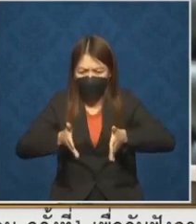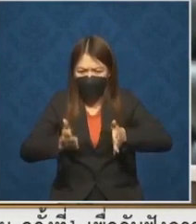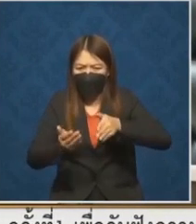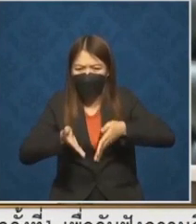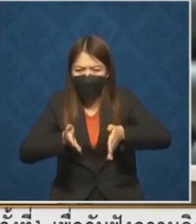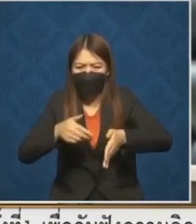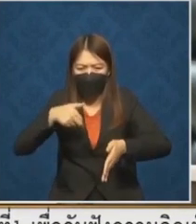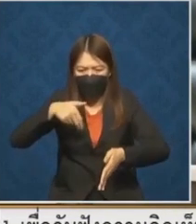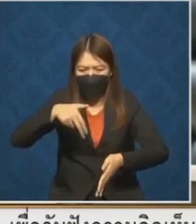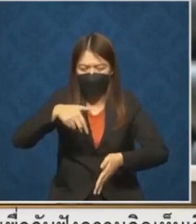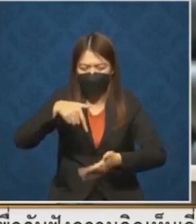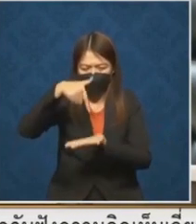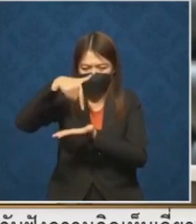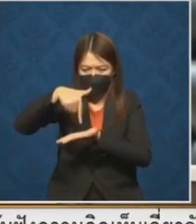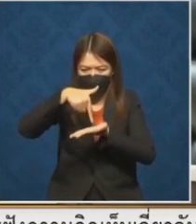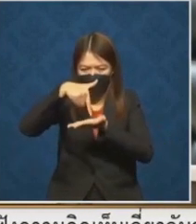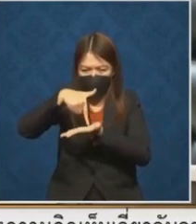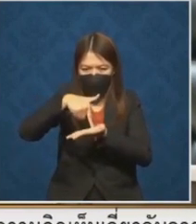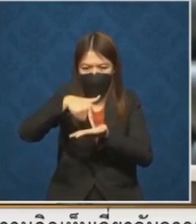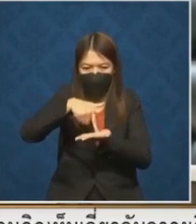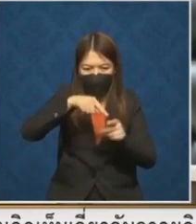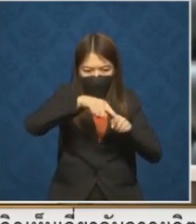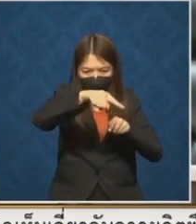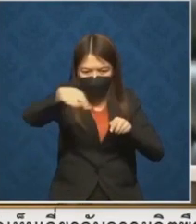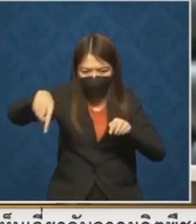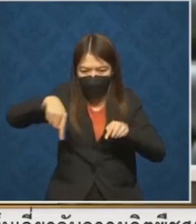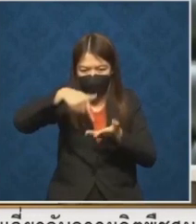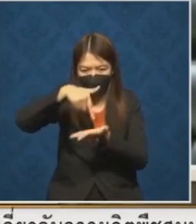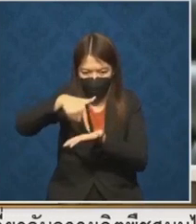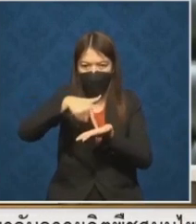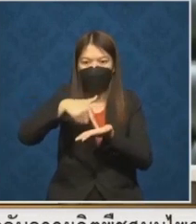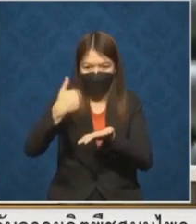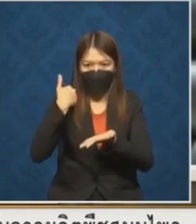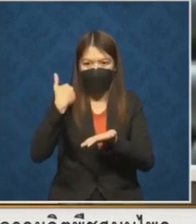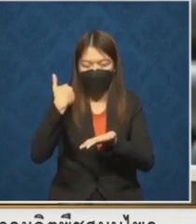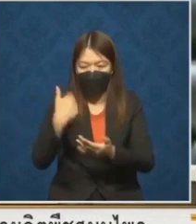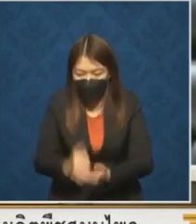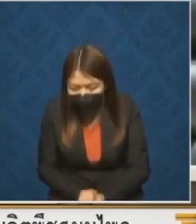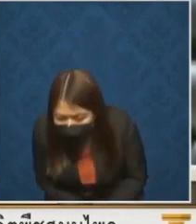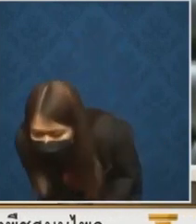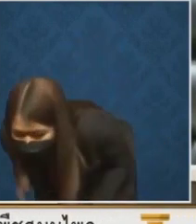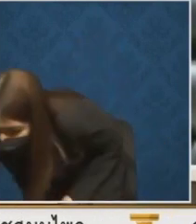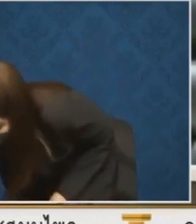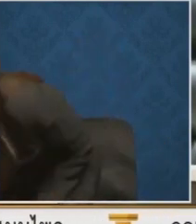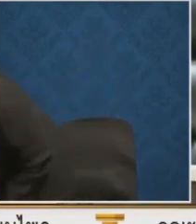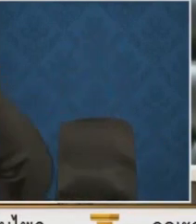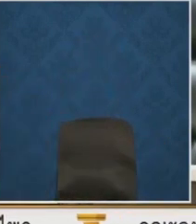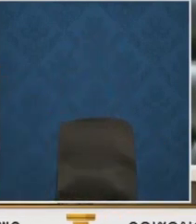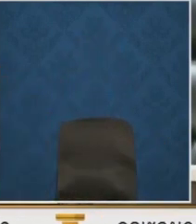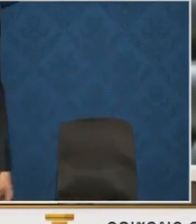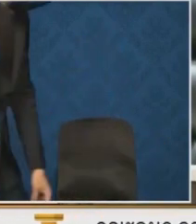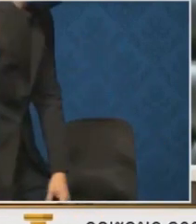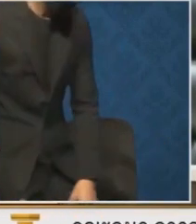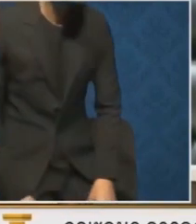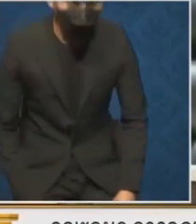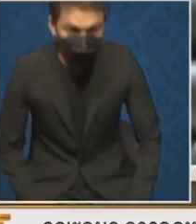ใช้เดินด้วยเท้าแล้เอา GPS มาจับแลวทำเป็นแผนที่ทุกคนไปชื่นชมมากว่าประช